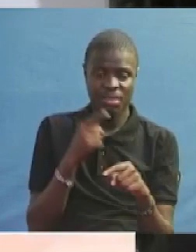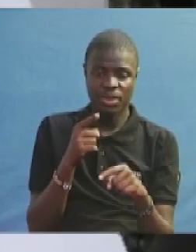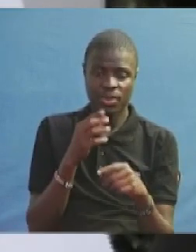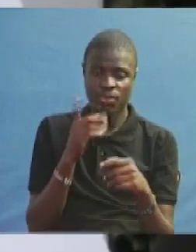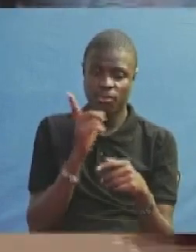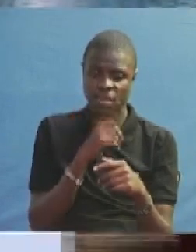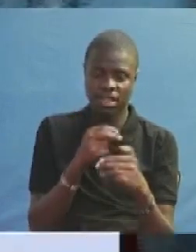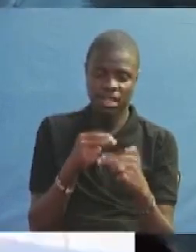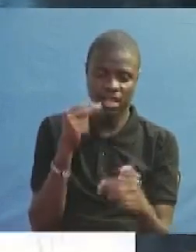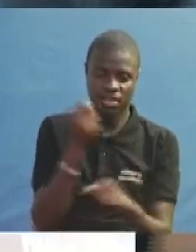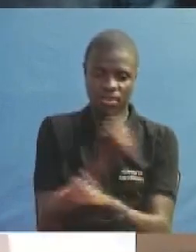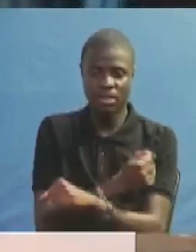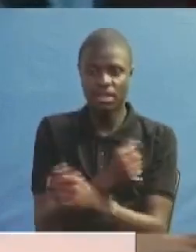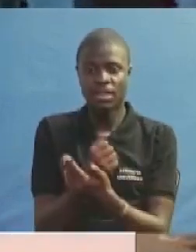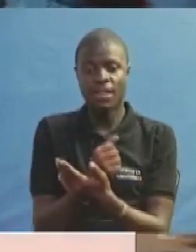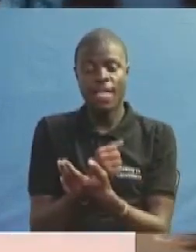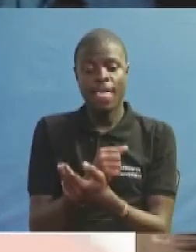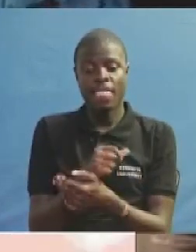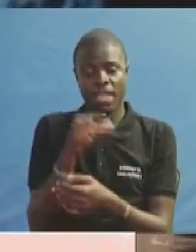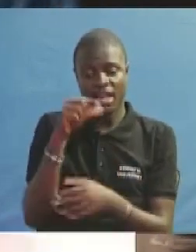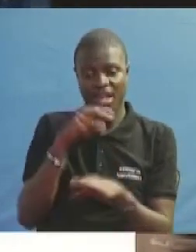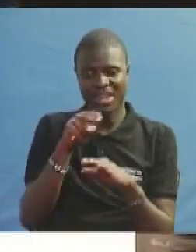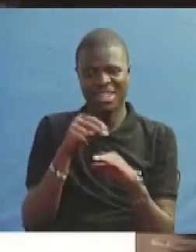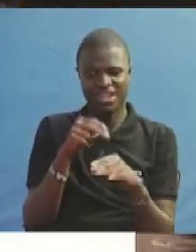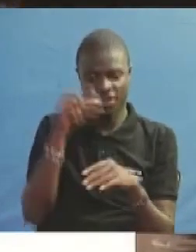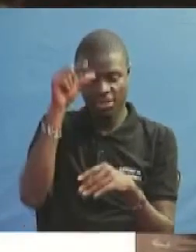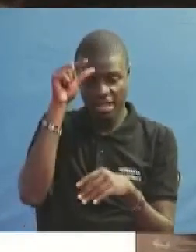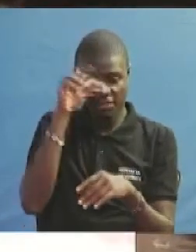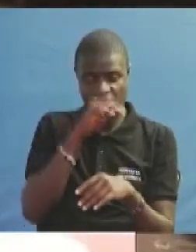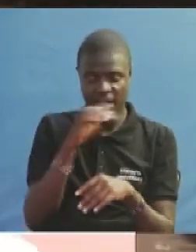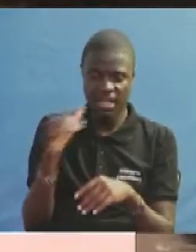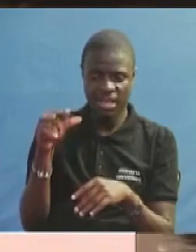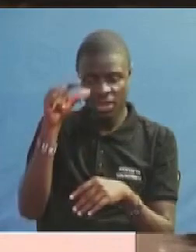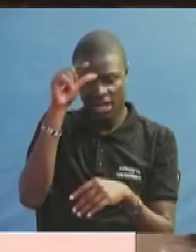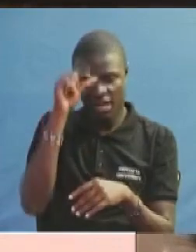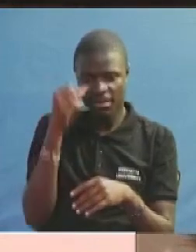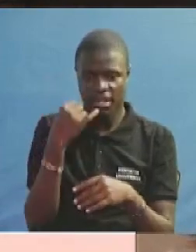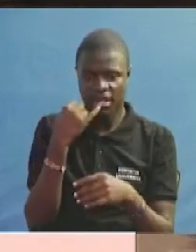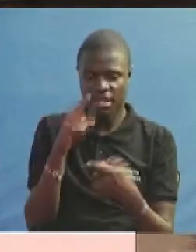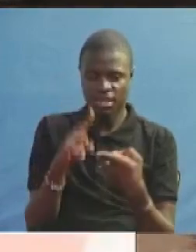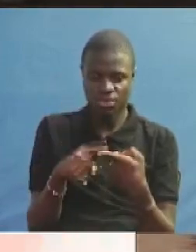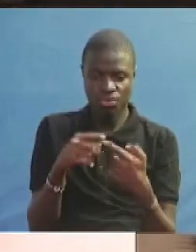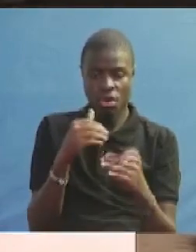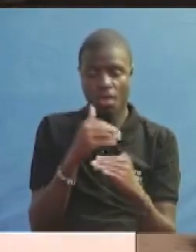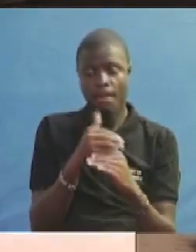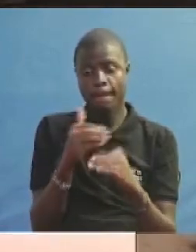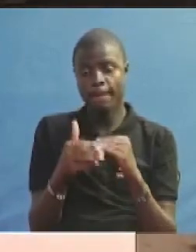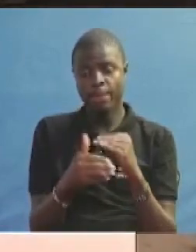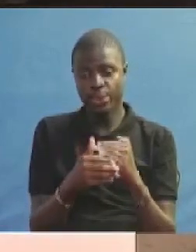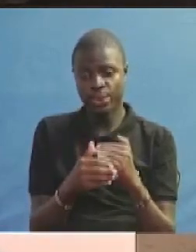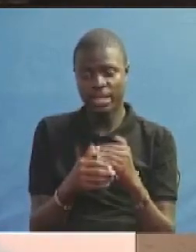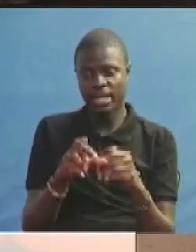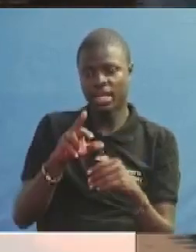until you're done with high school. Serikali ya kitaifa na kaunti zimetakiwa kujenga vituo vya kulea watoto